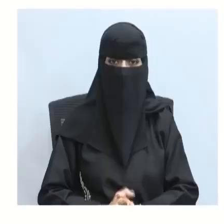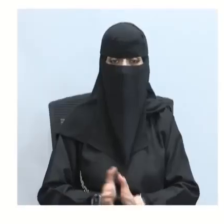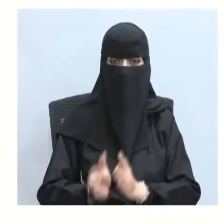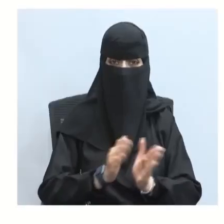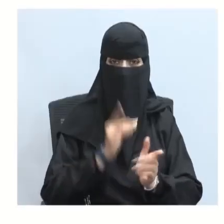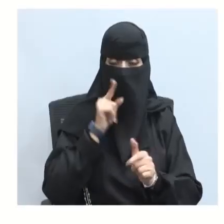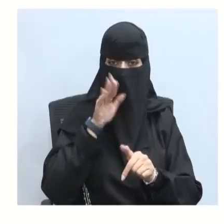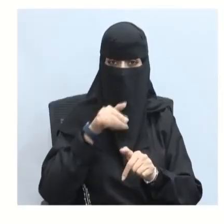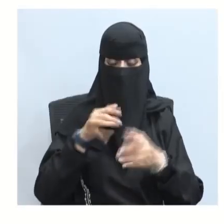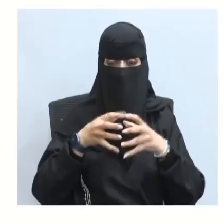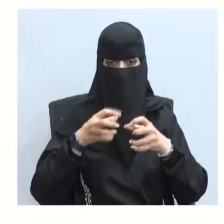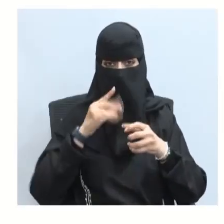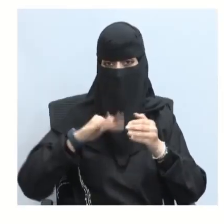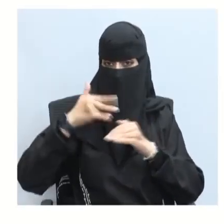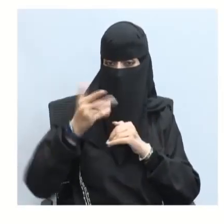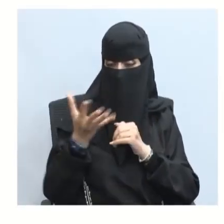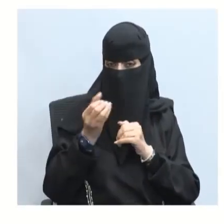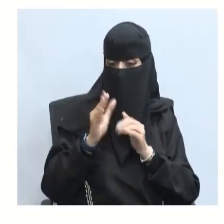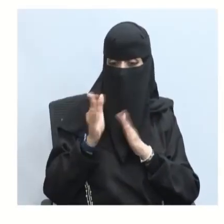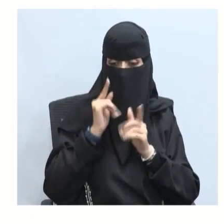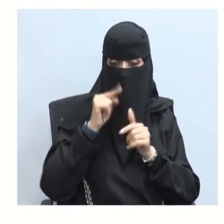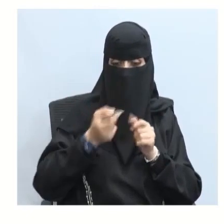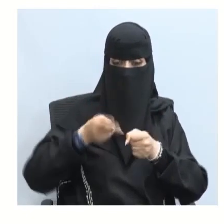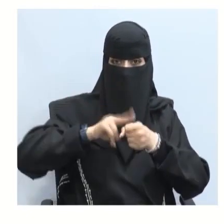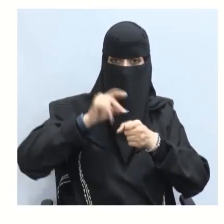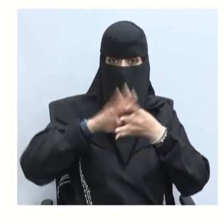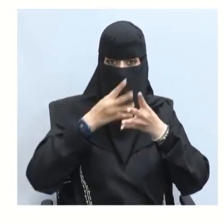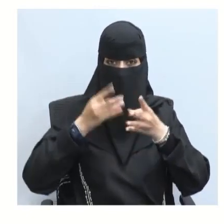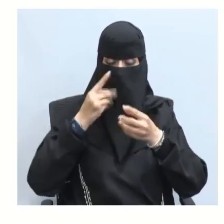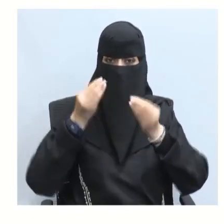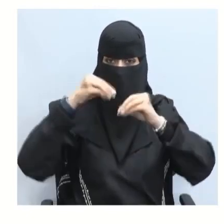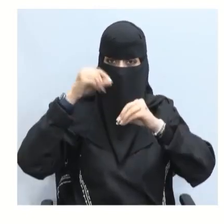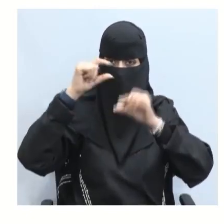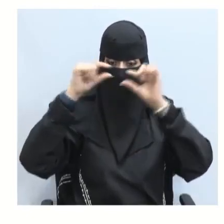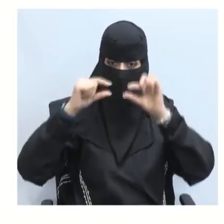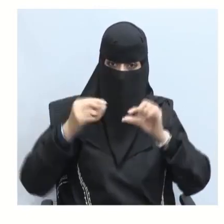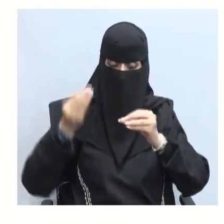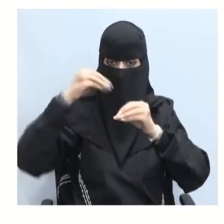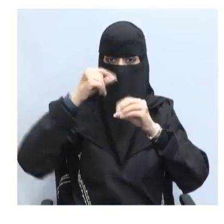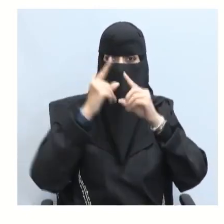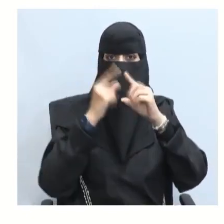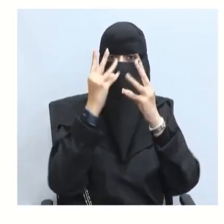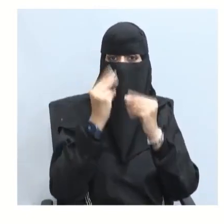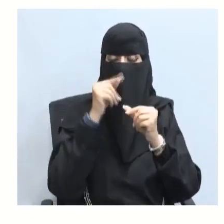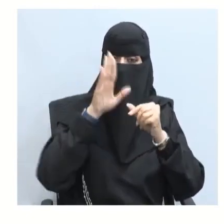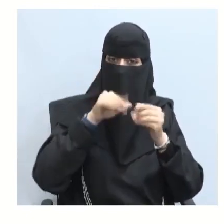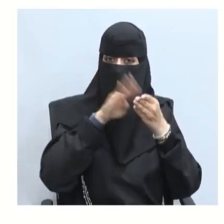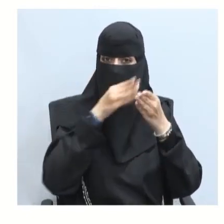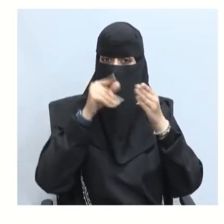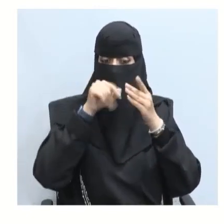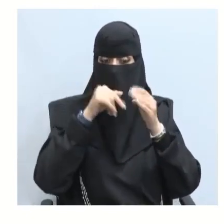الى تحليل النتائج اعد جدولا وادرج فيه عدد ذرات الكربون والهيدروجين في كل نموذج